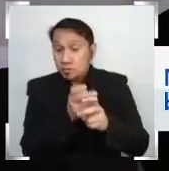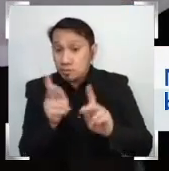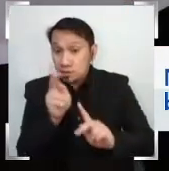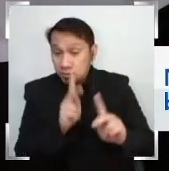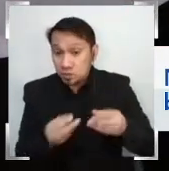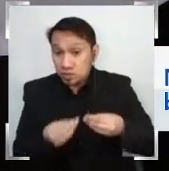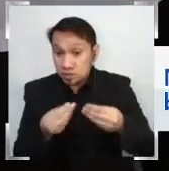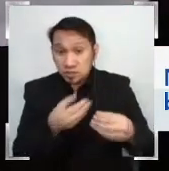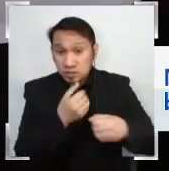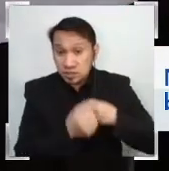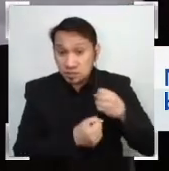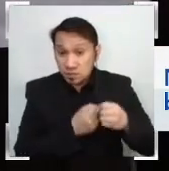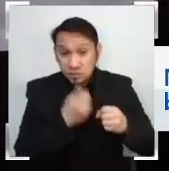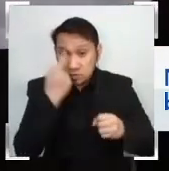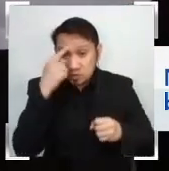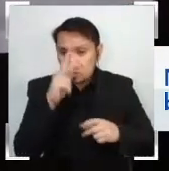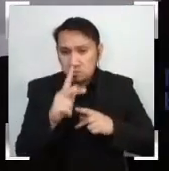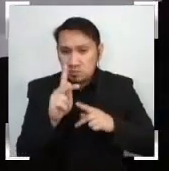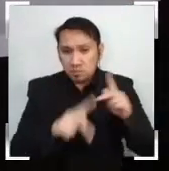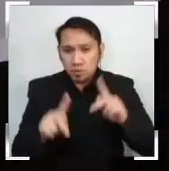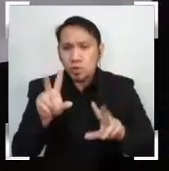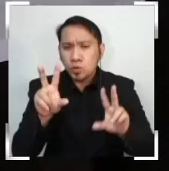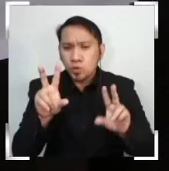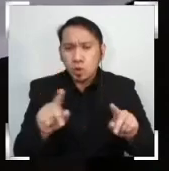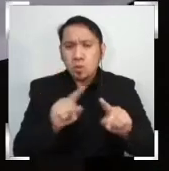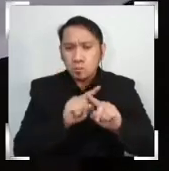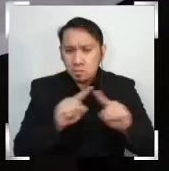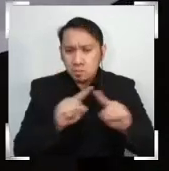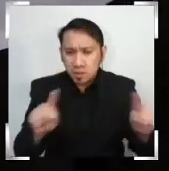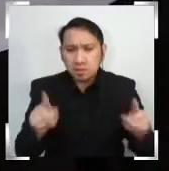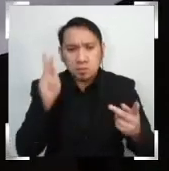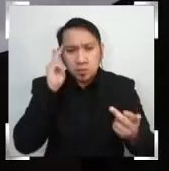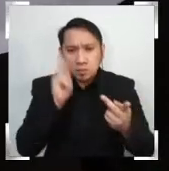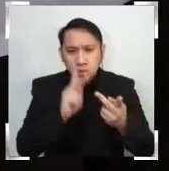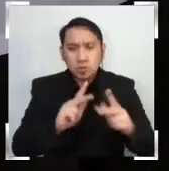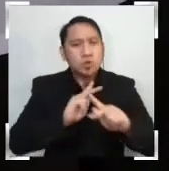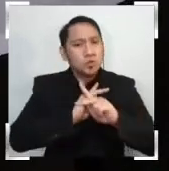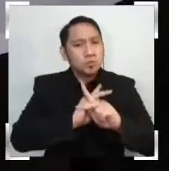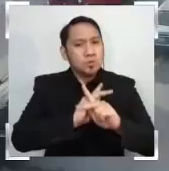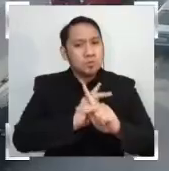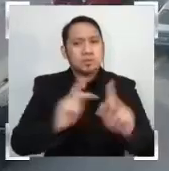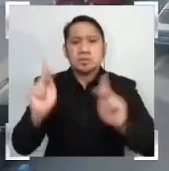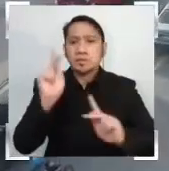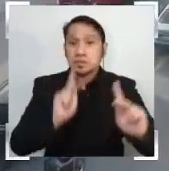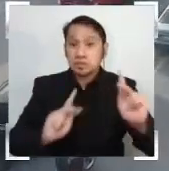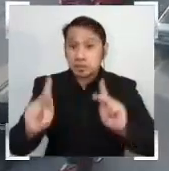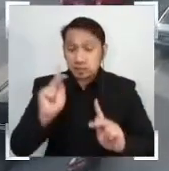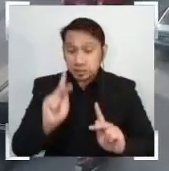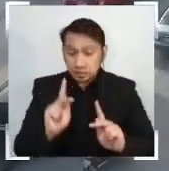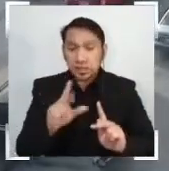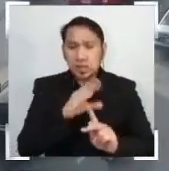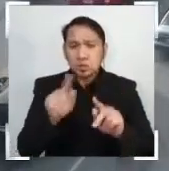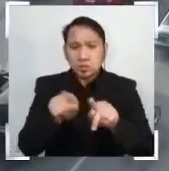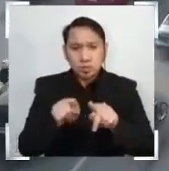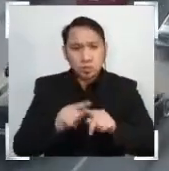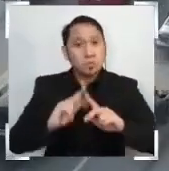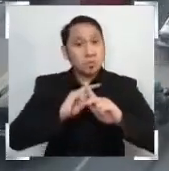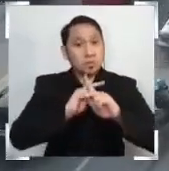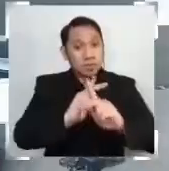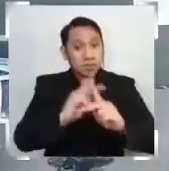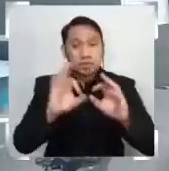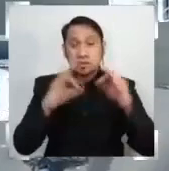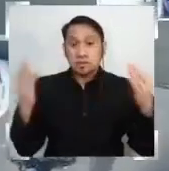na to ginagawa natin para proteksyonan yung mga kababayan natin, pati yung mga pamilya nila. Sa gitna niyan, dumarami